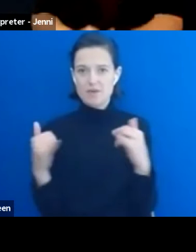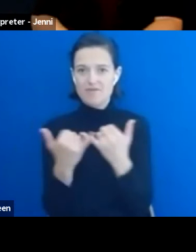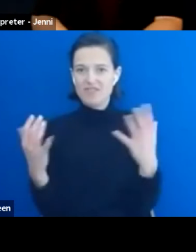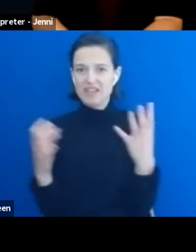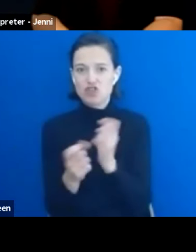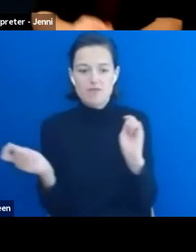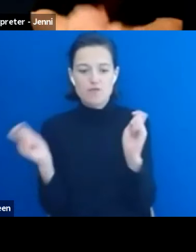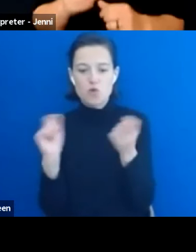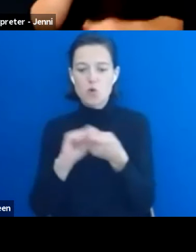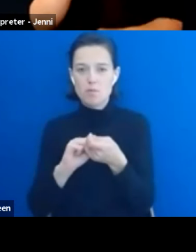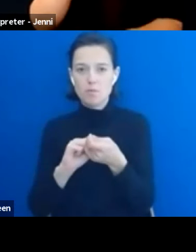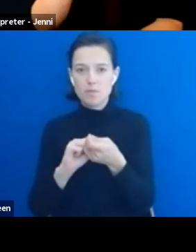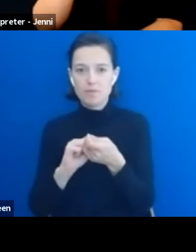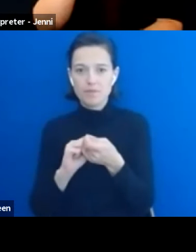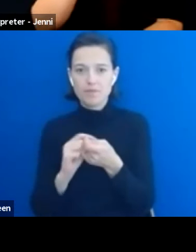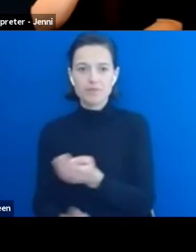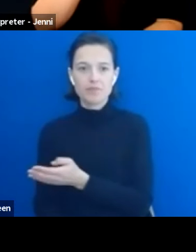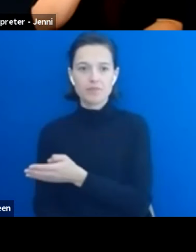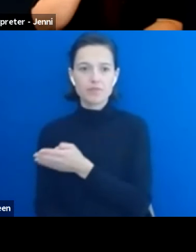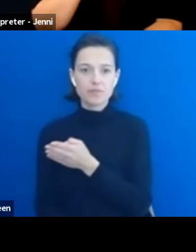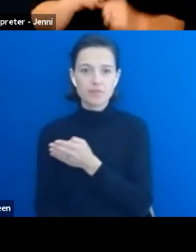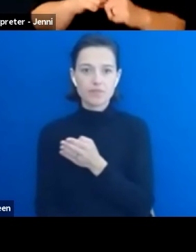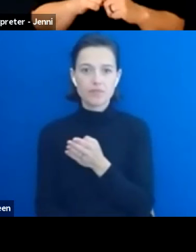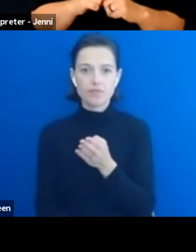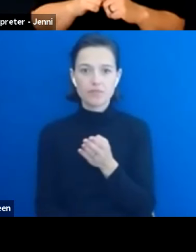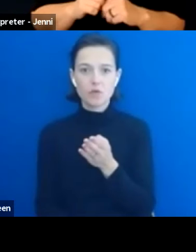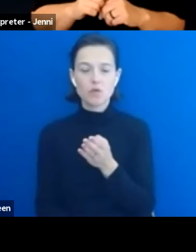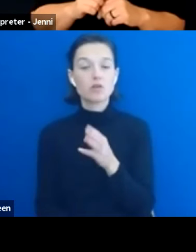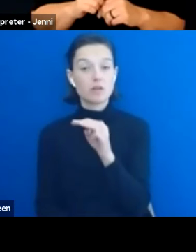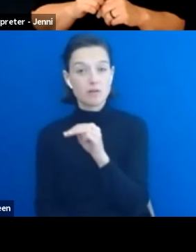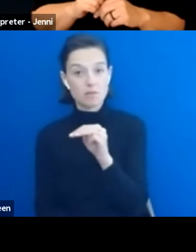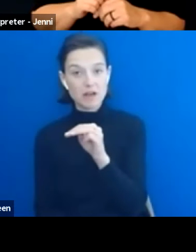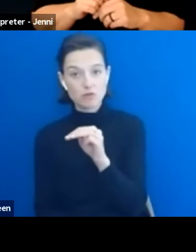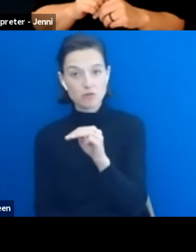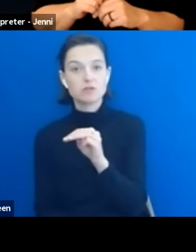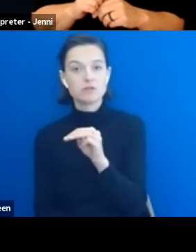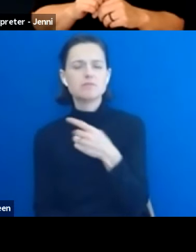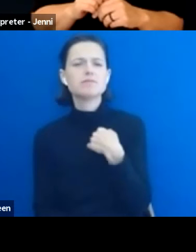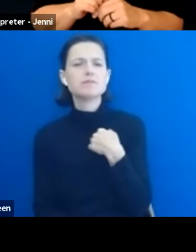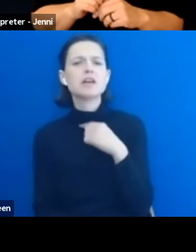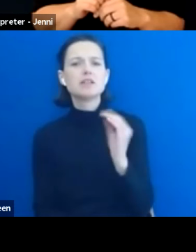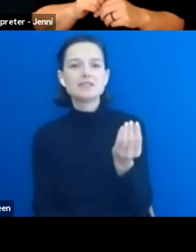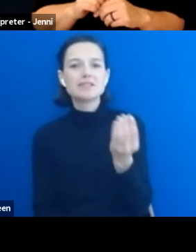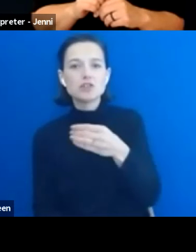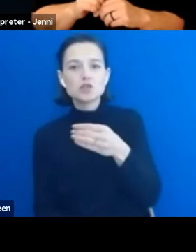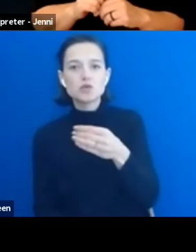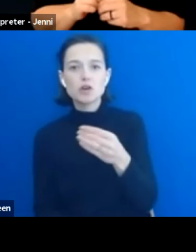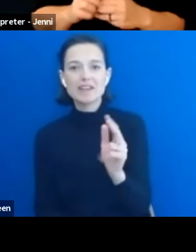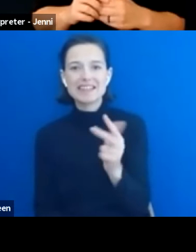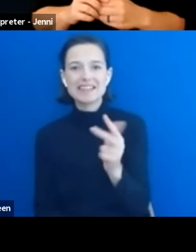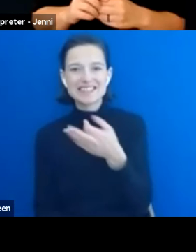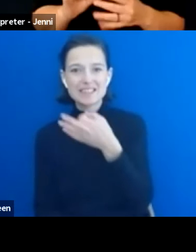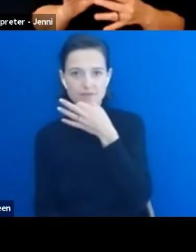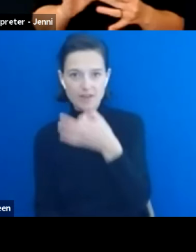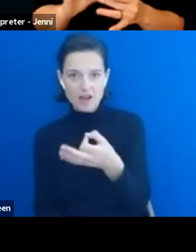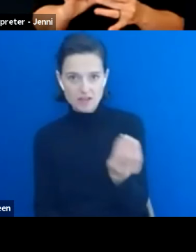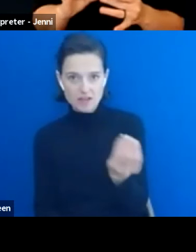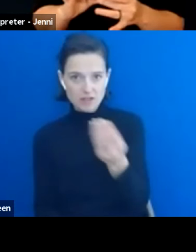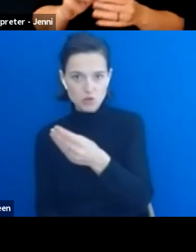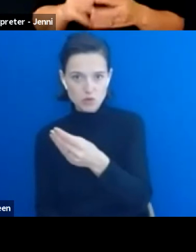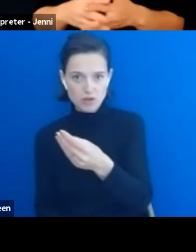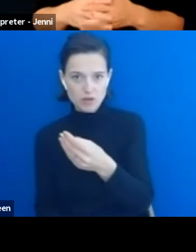Ich denke da auch, ich verbinde es gerade mit der dritten Frage, weil die letztendlich zusammengehören. Ich denke dort